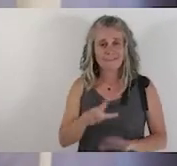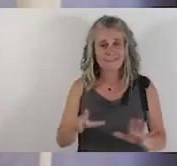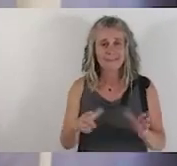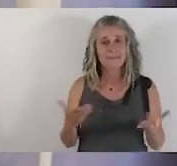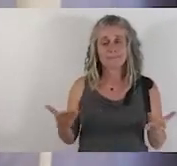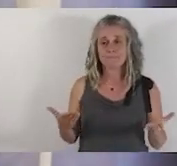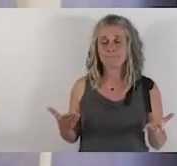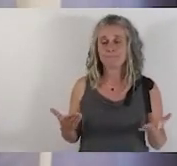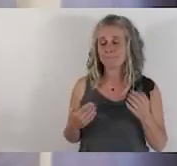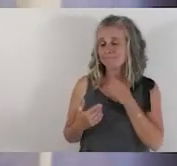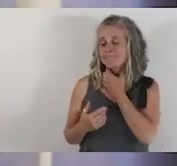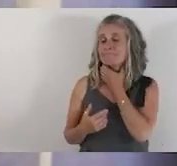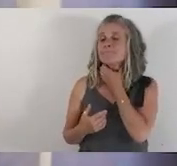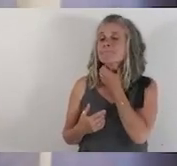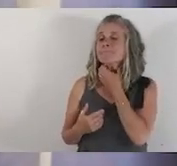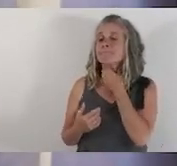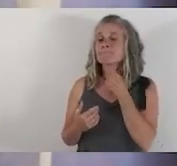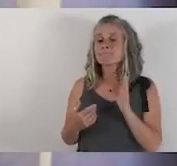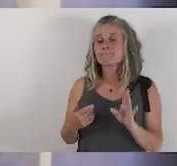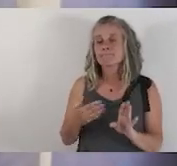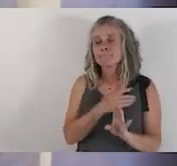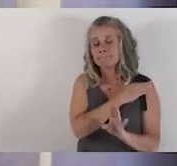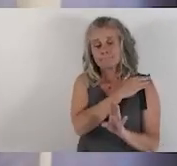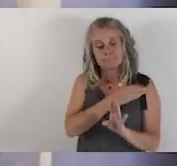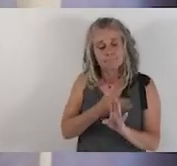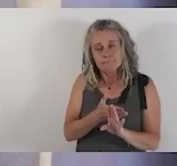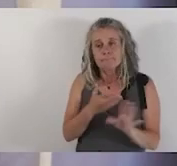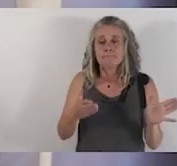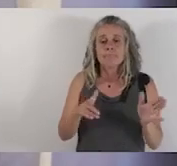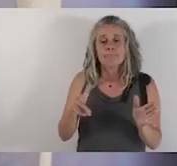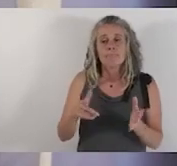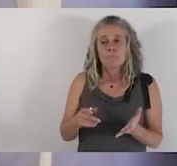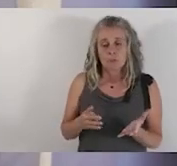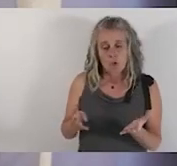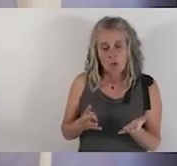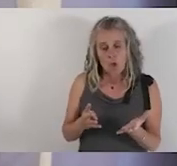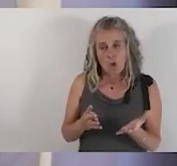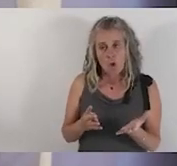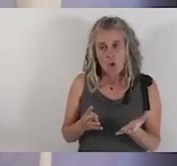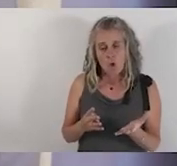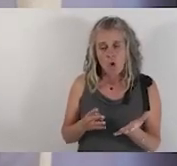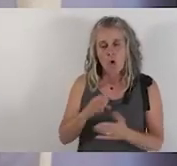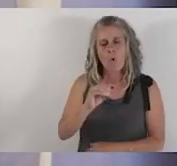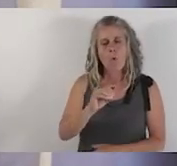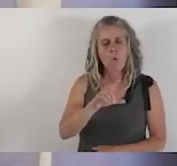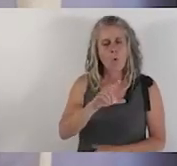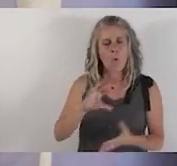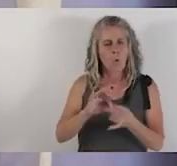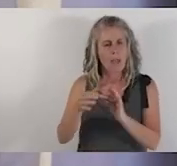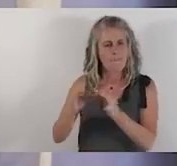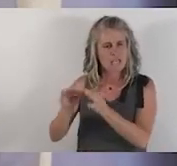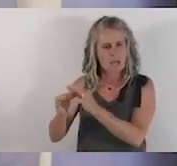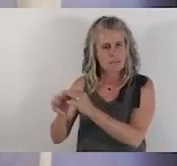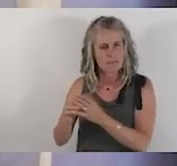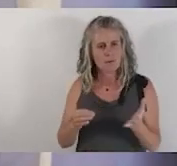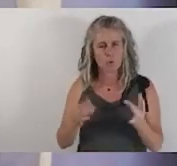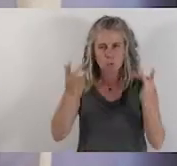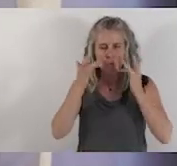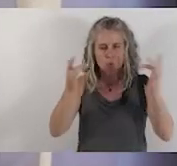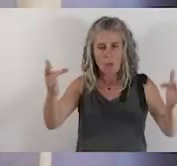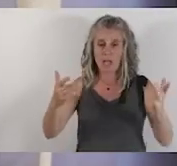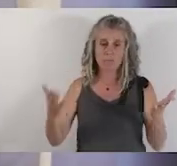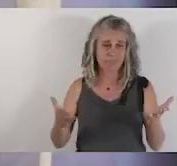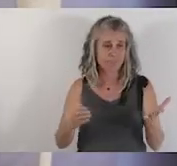simplement le résultat de l'appel à projet Olympiade culturelle. Vous savez que nous accueillons les